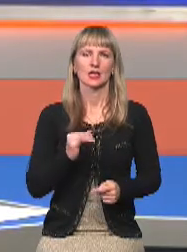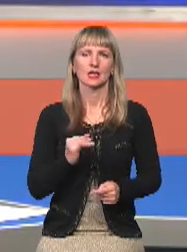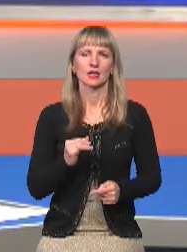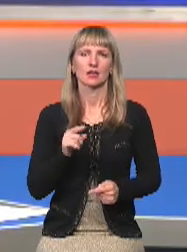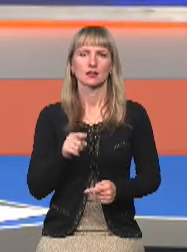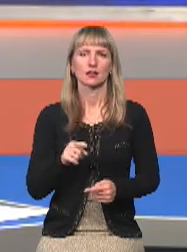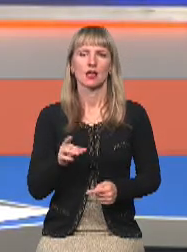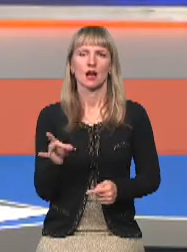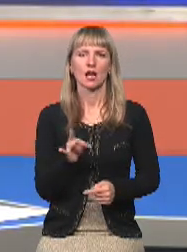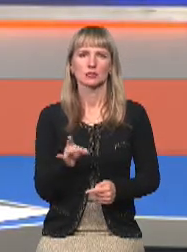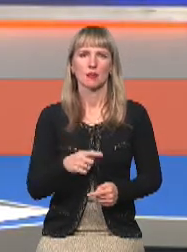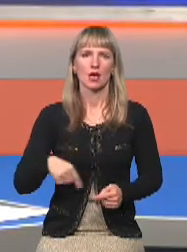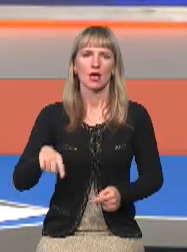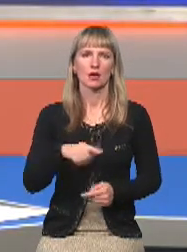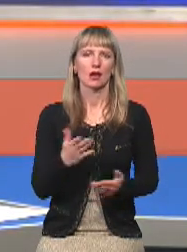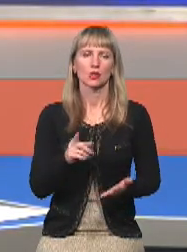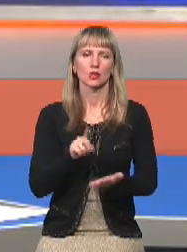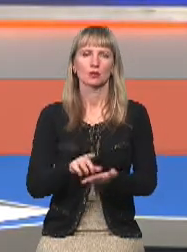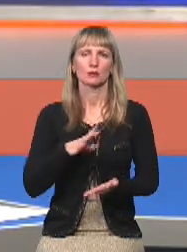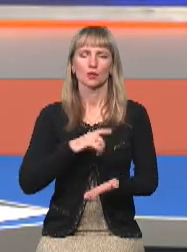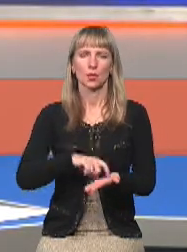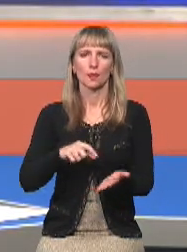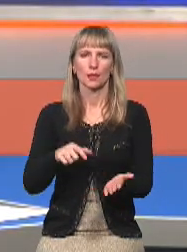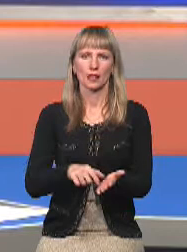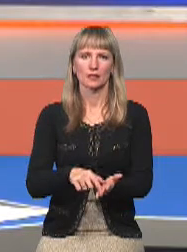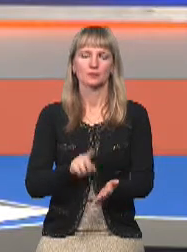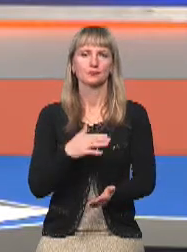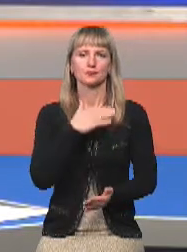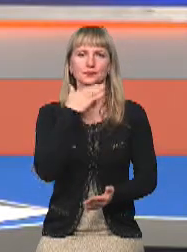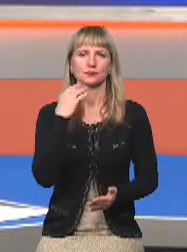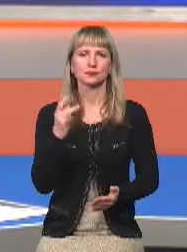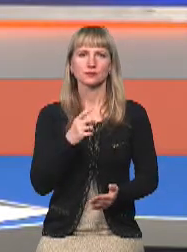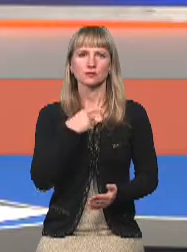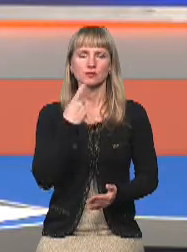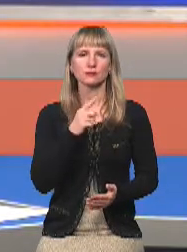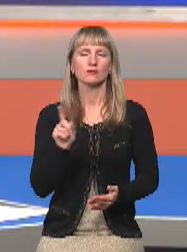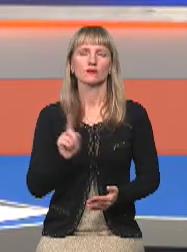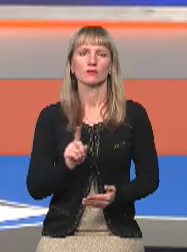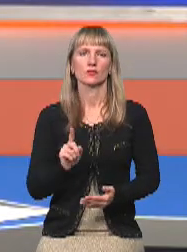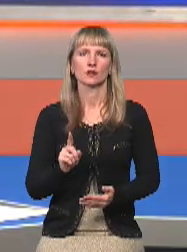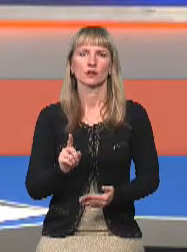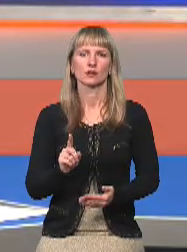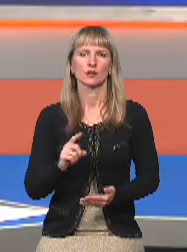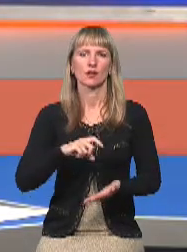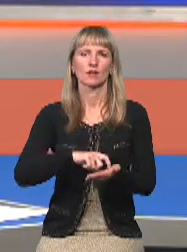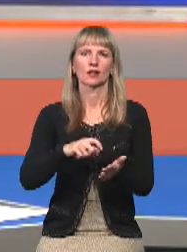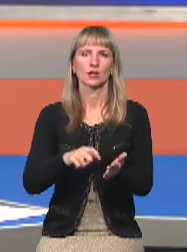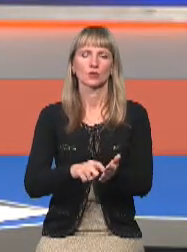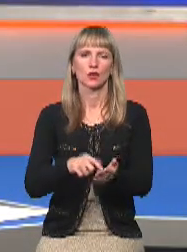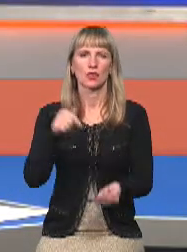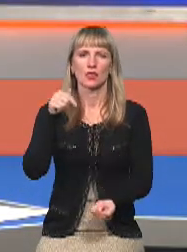та квадратура, яка має бути відповідно, тому що ми неодноразово констатували, що квадратура